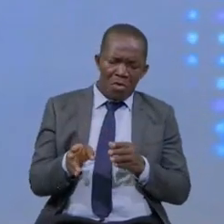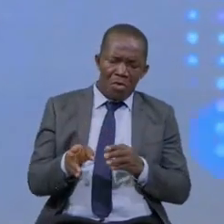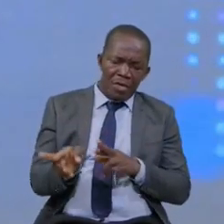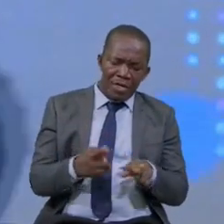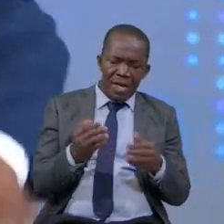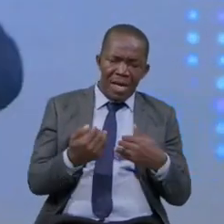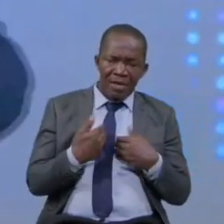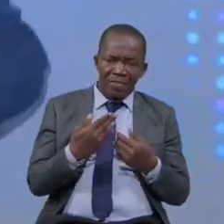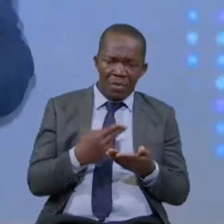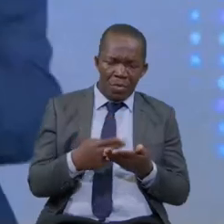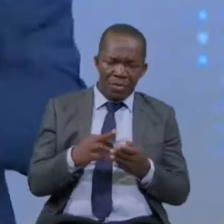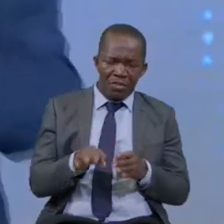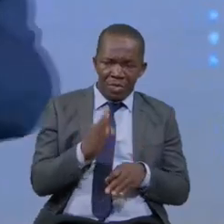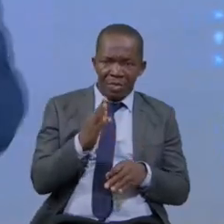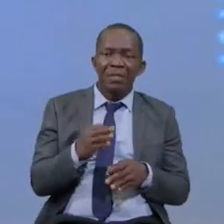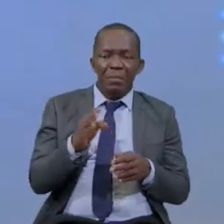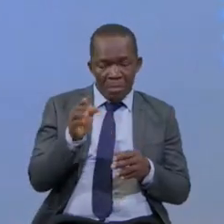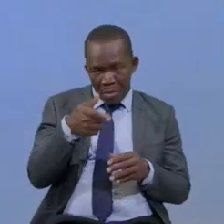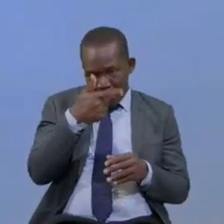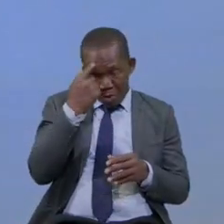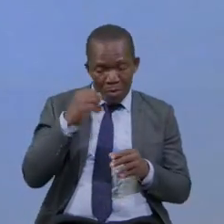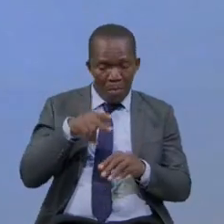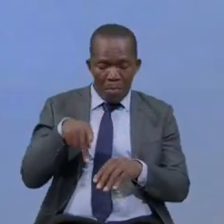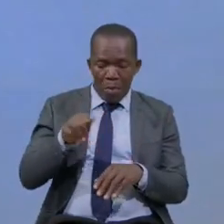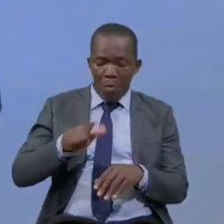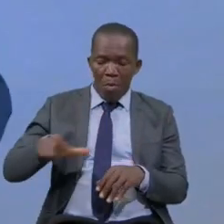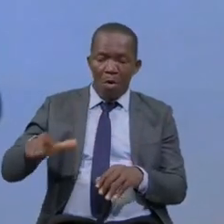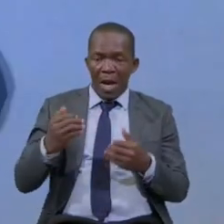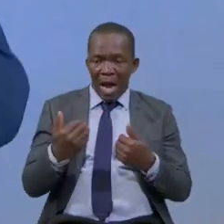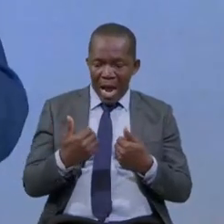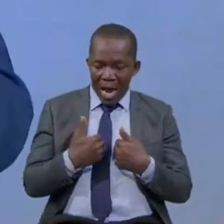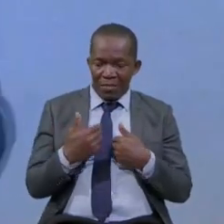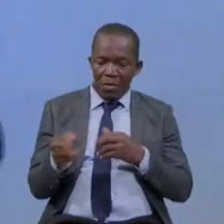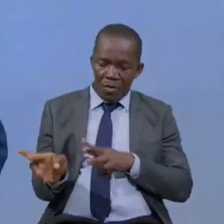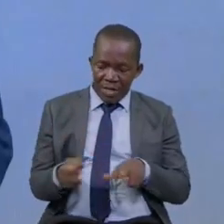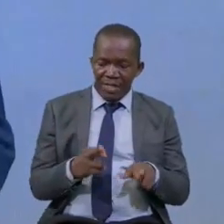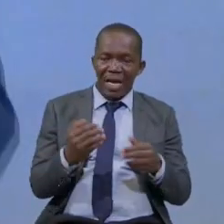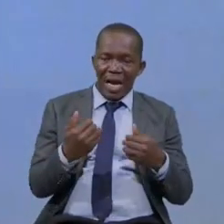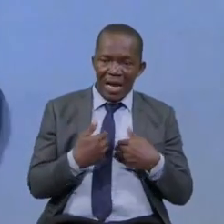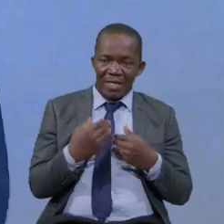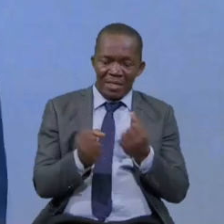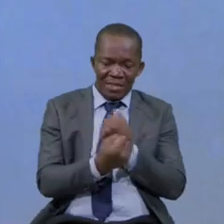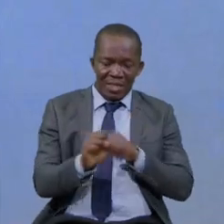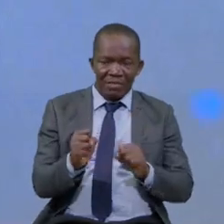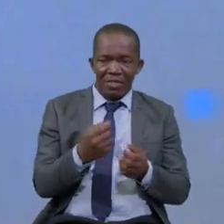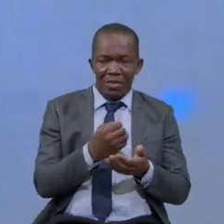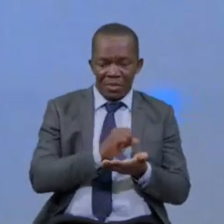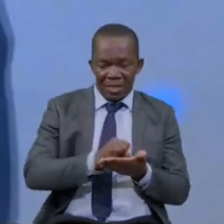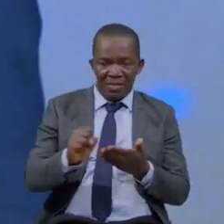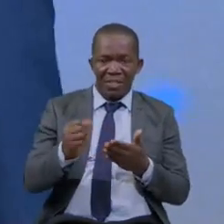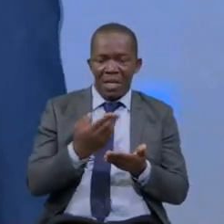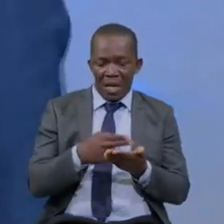rempli du Saint-Esprit. Pas que j'ai déjà atteint. Ce n'est pas du don de l'Esprit, regarde sa